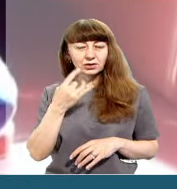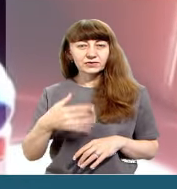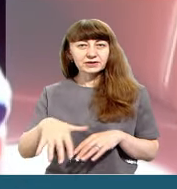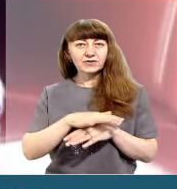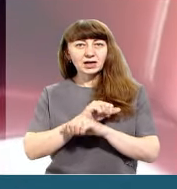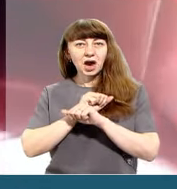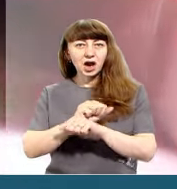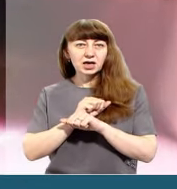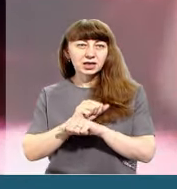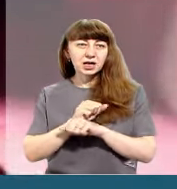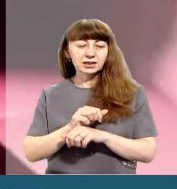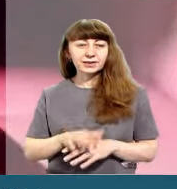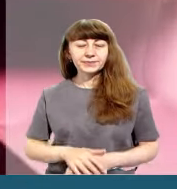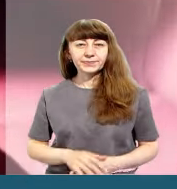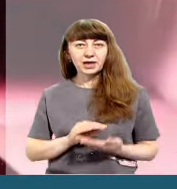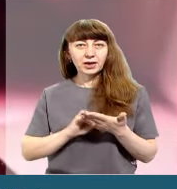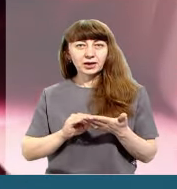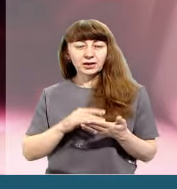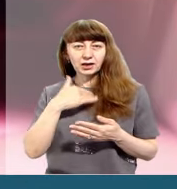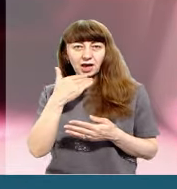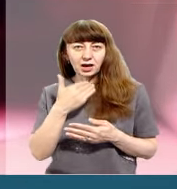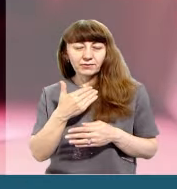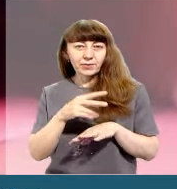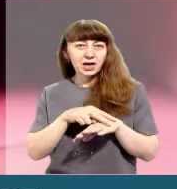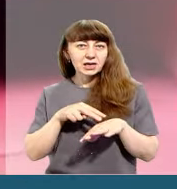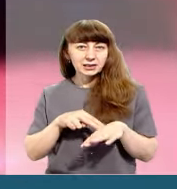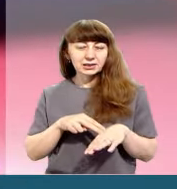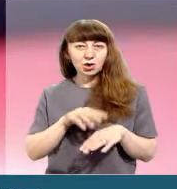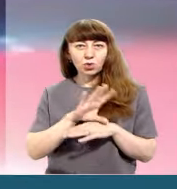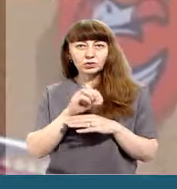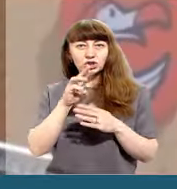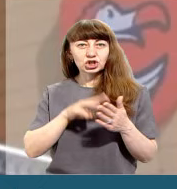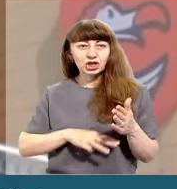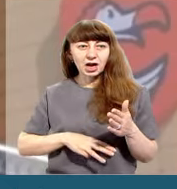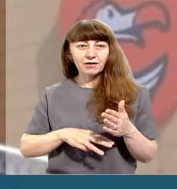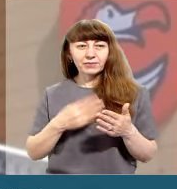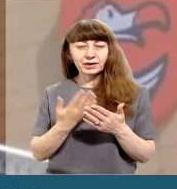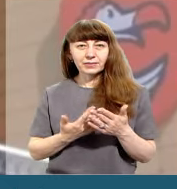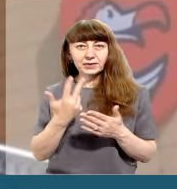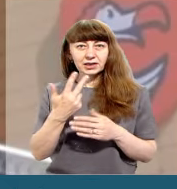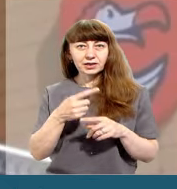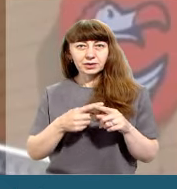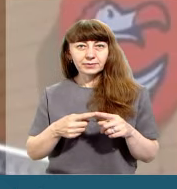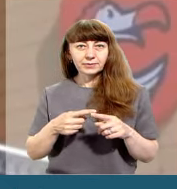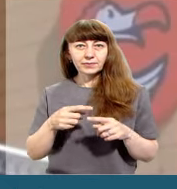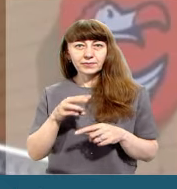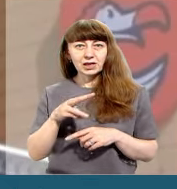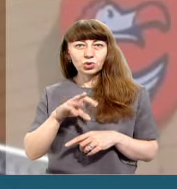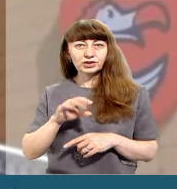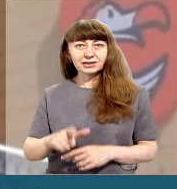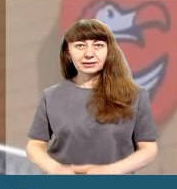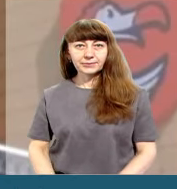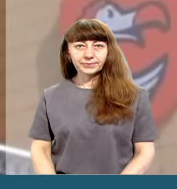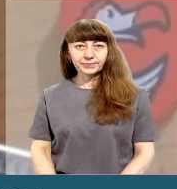области охранной деятельности, отметили в департаменте полиции. Общая сумма штрафов составила порядка 3,5 миллиона